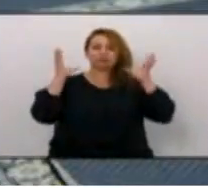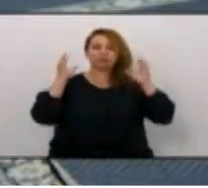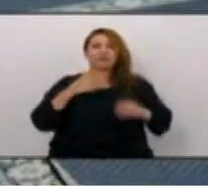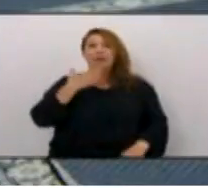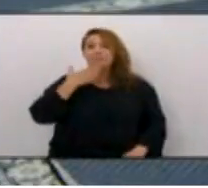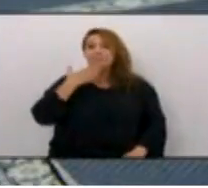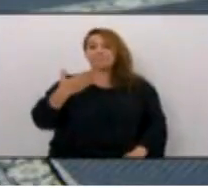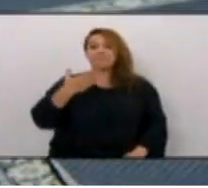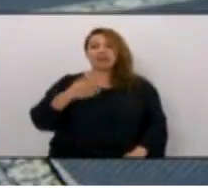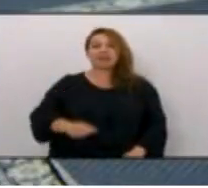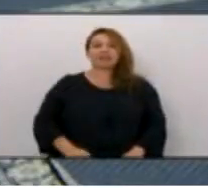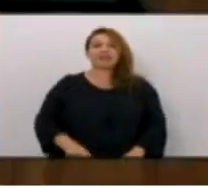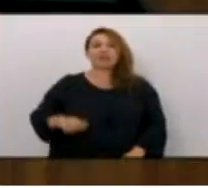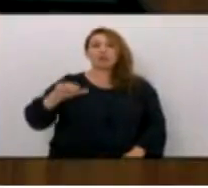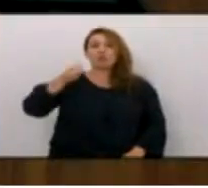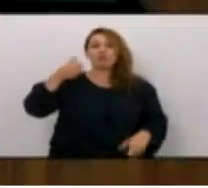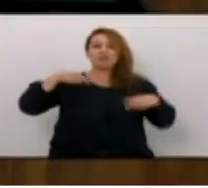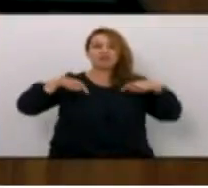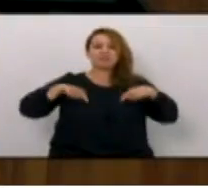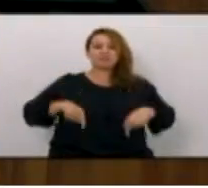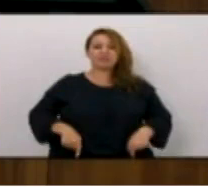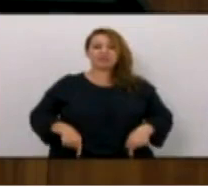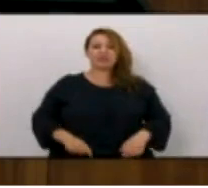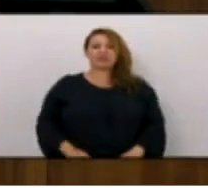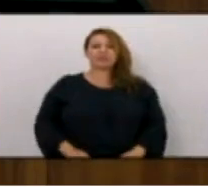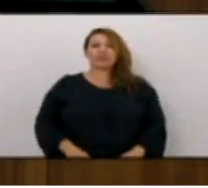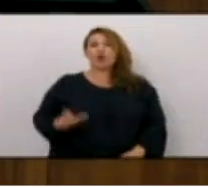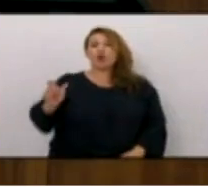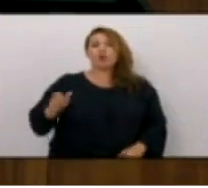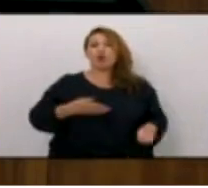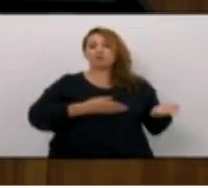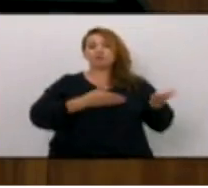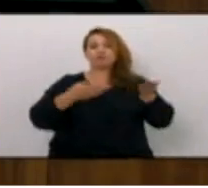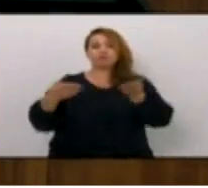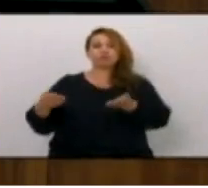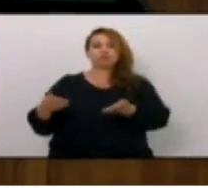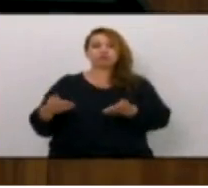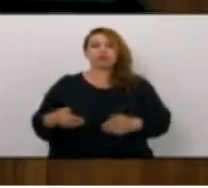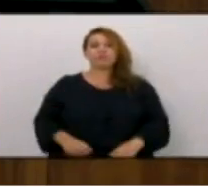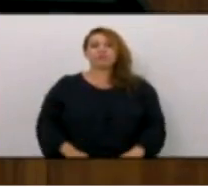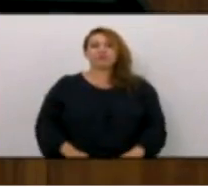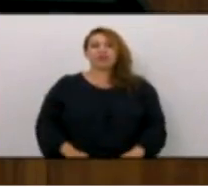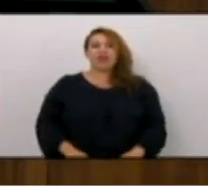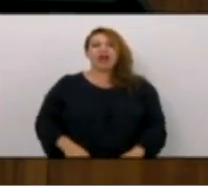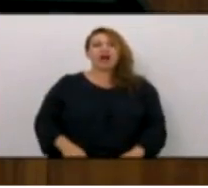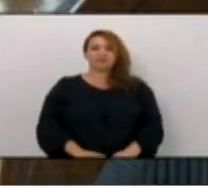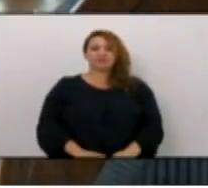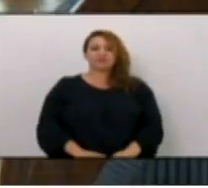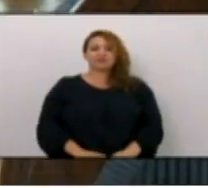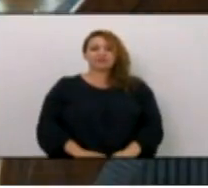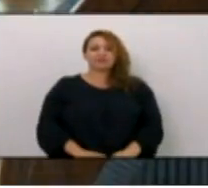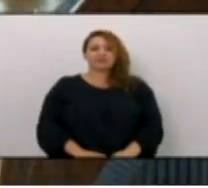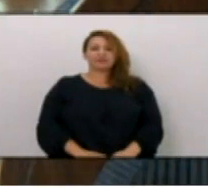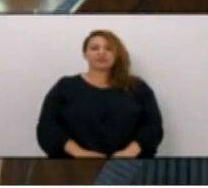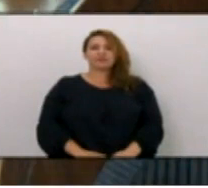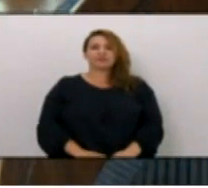قال بأنها ليست غاية في حد ذاتها وإنما هي خطوة إلى الأمام نحو تجسيد أبرز التزامات الرئيس الجديد